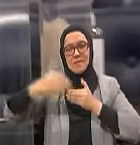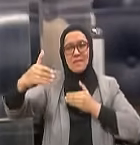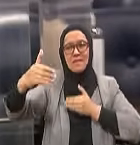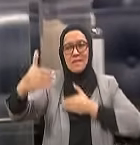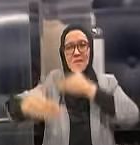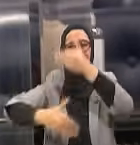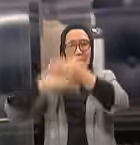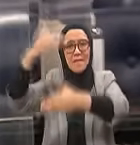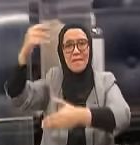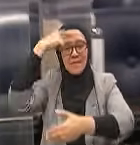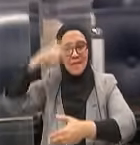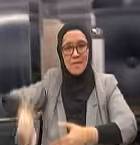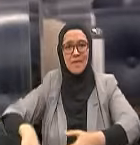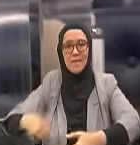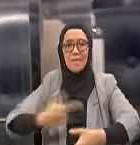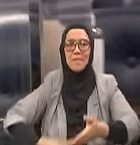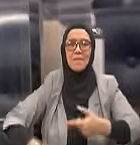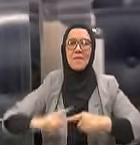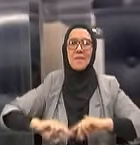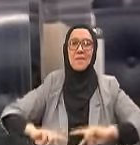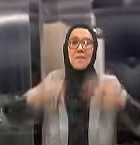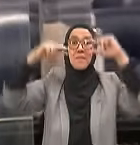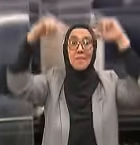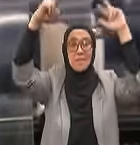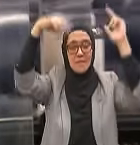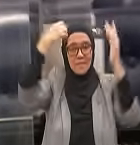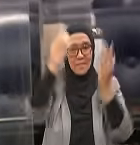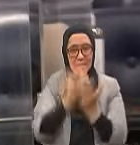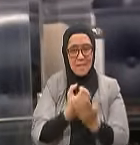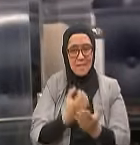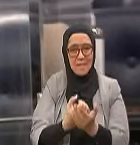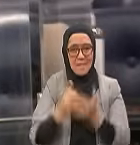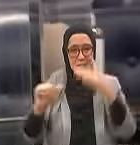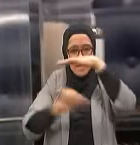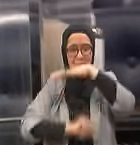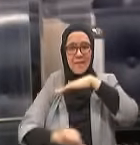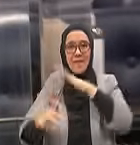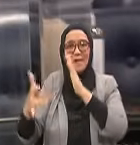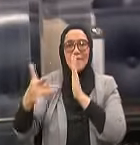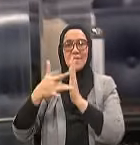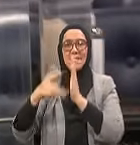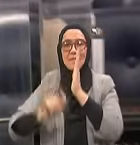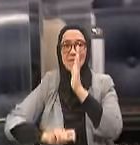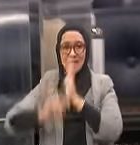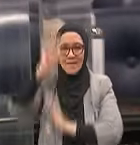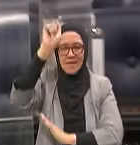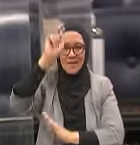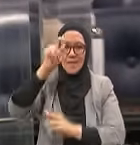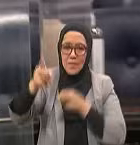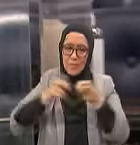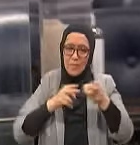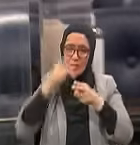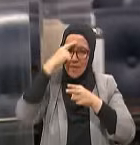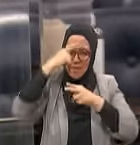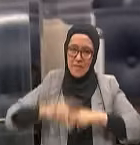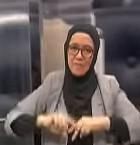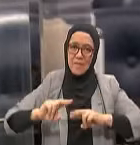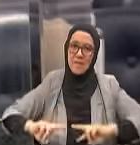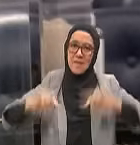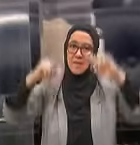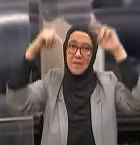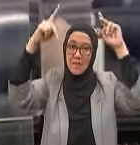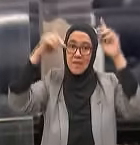pembangunan ekonomi terasa sekian teknologi tinggi khusus untuk memperhebat ekonomi